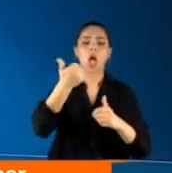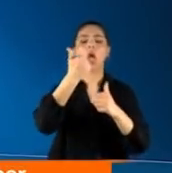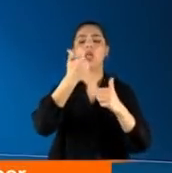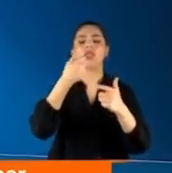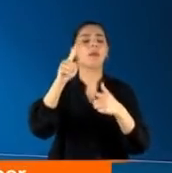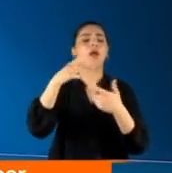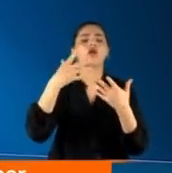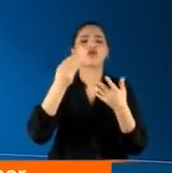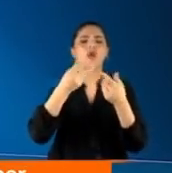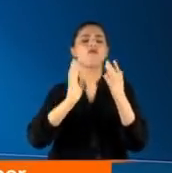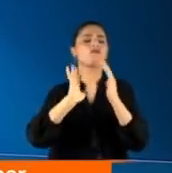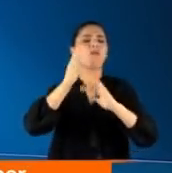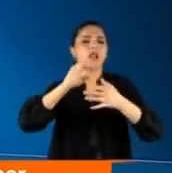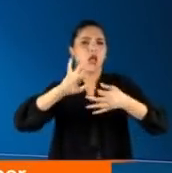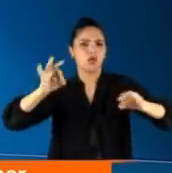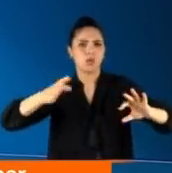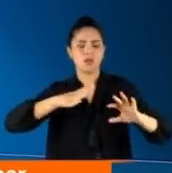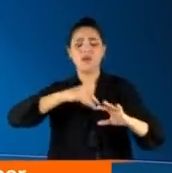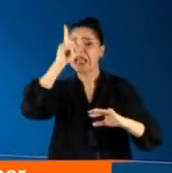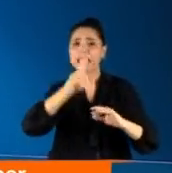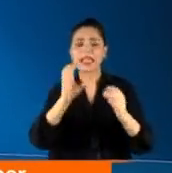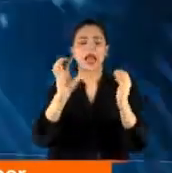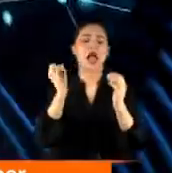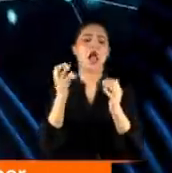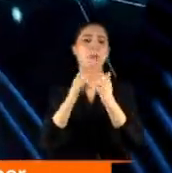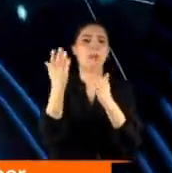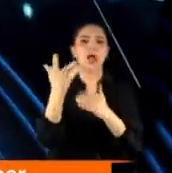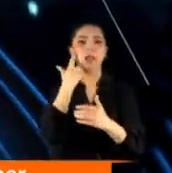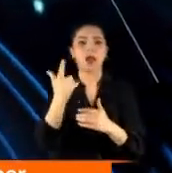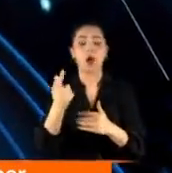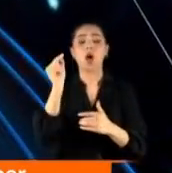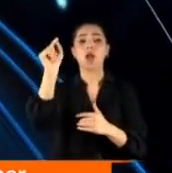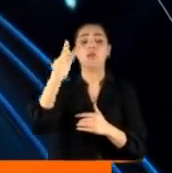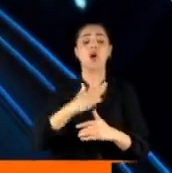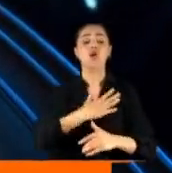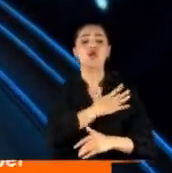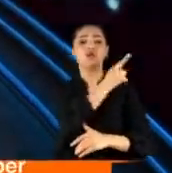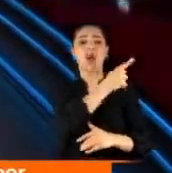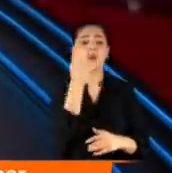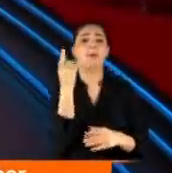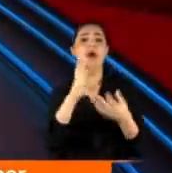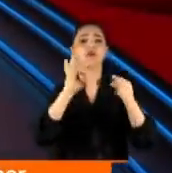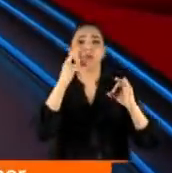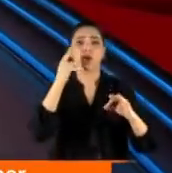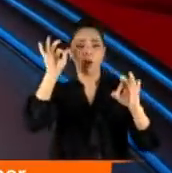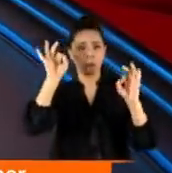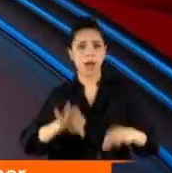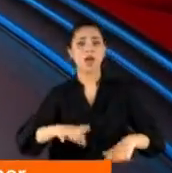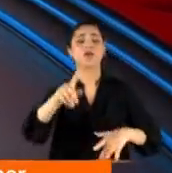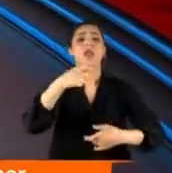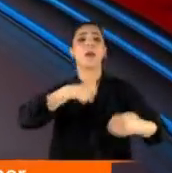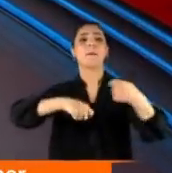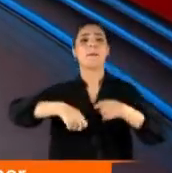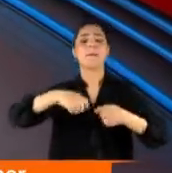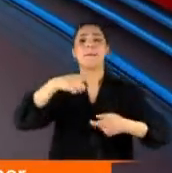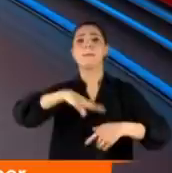var. Bakacağız hepsine. İlk sıra AK Parti'de. Cumhurbaşkanı CHP ile başladı sözlerine. Sürekli olarak Merkez Bankası'nın döviz